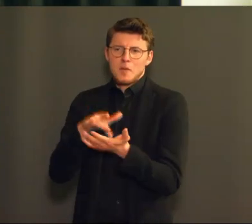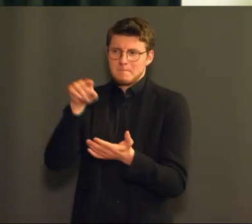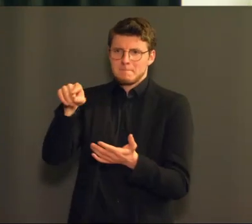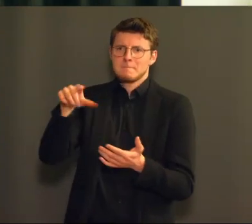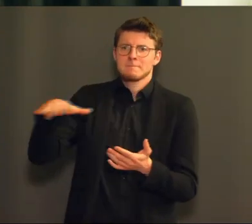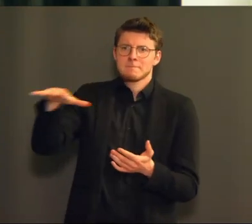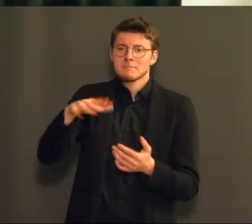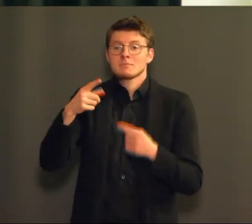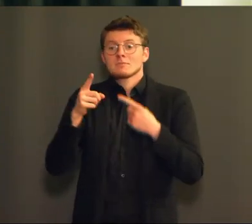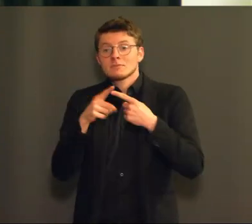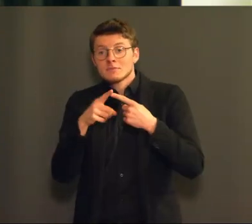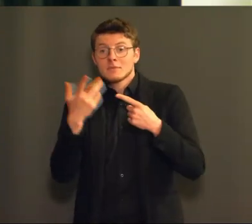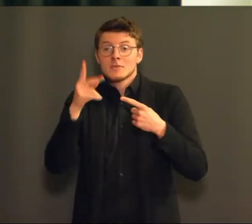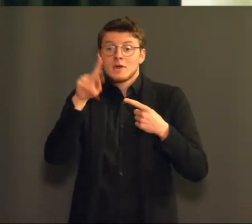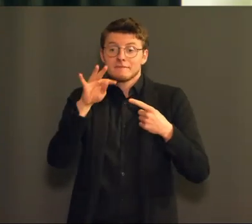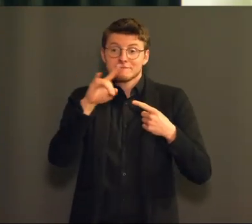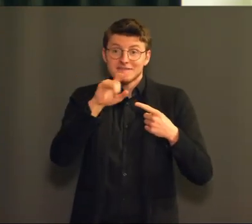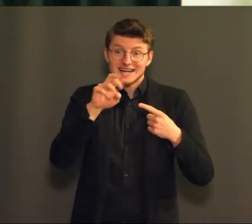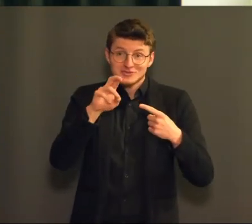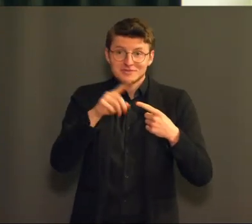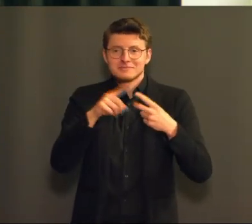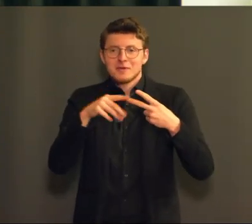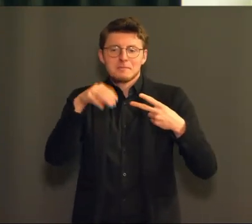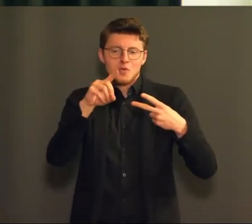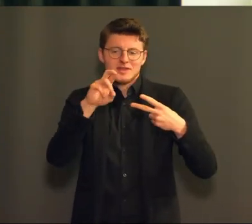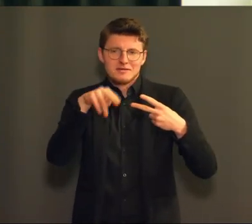Het gaat om ongeveer 300 zwangeren per centrum.